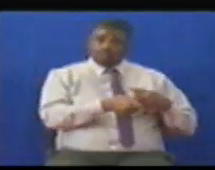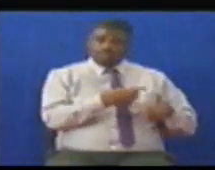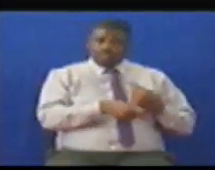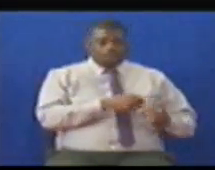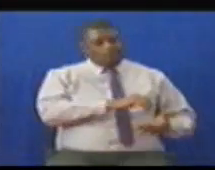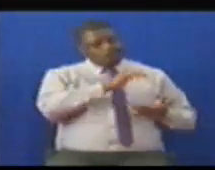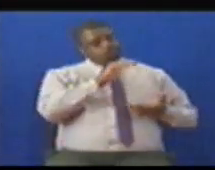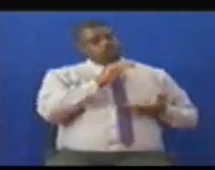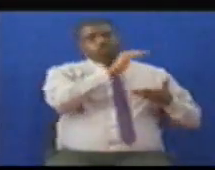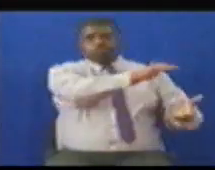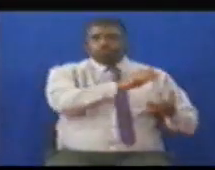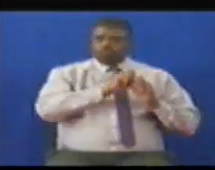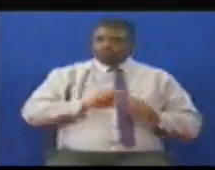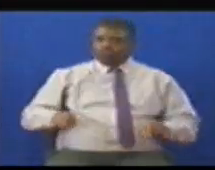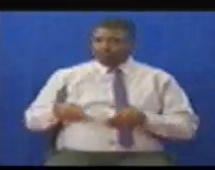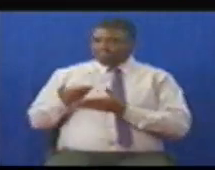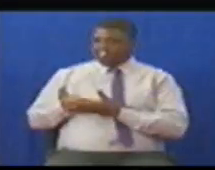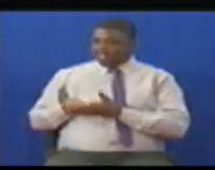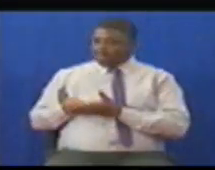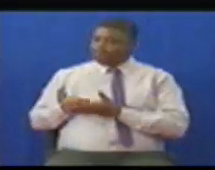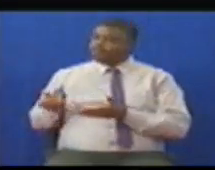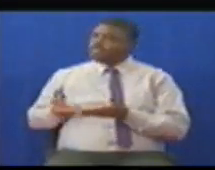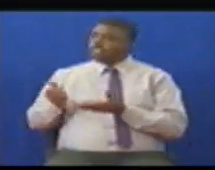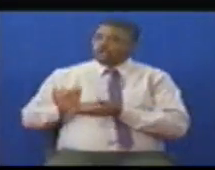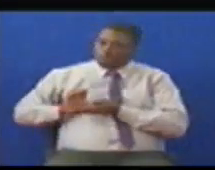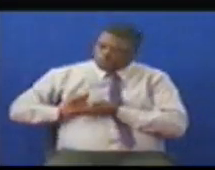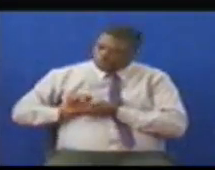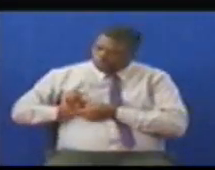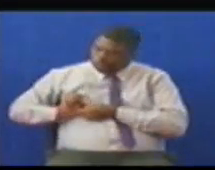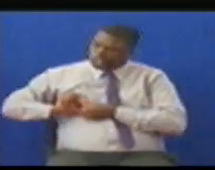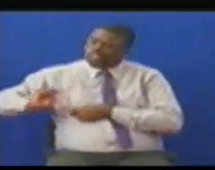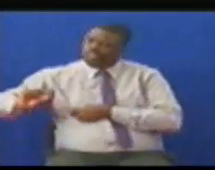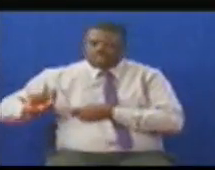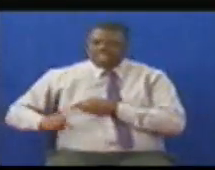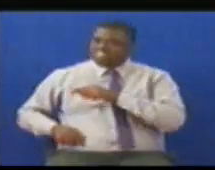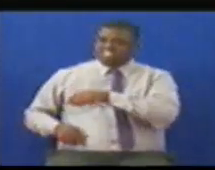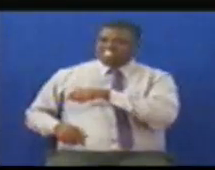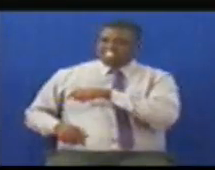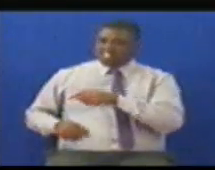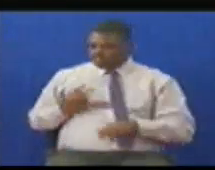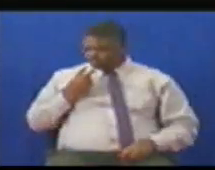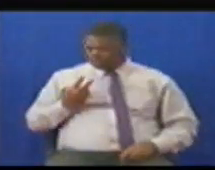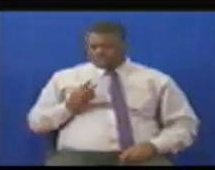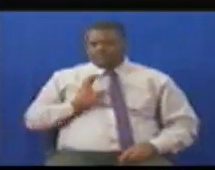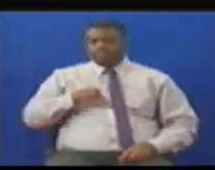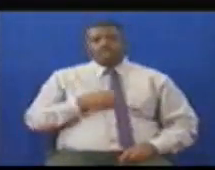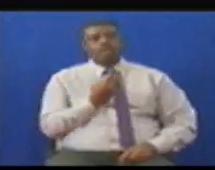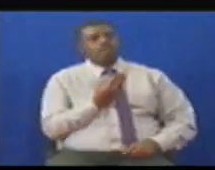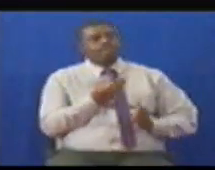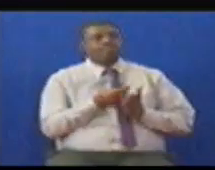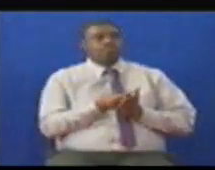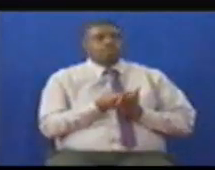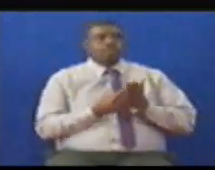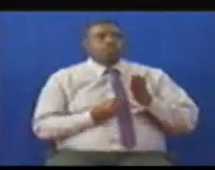kikubwa ikilinganishwa na fedha za maendeleo. Mwenendo huu umeshuhudiwa katika miaka minne ya fedha mfululizo tangu